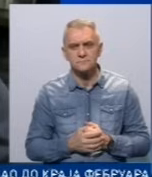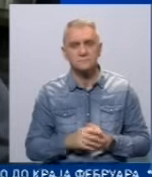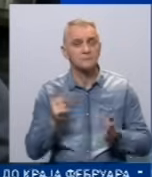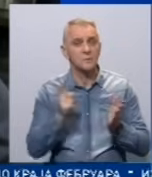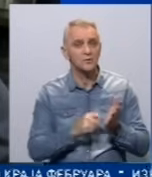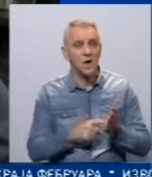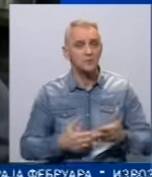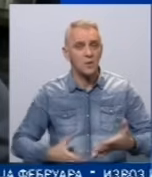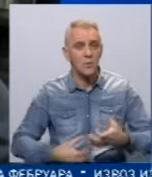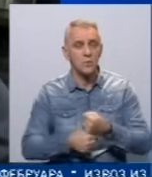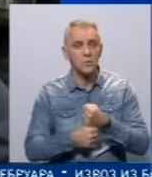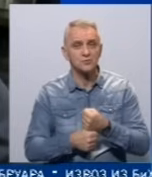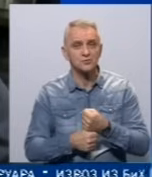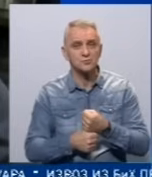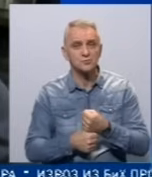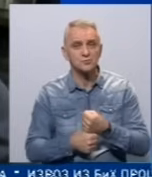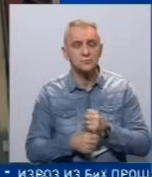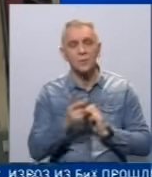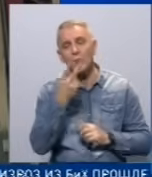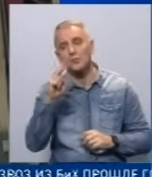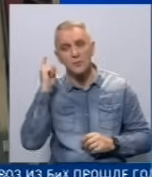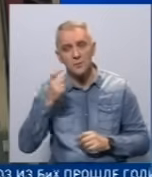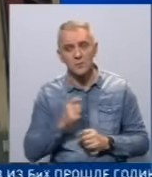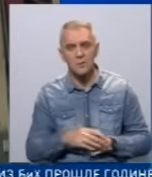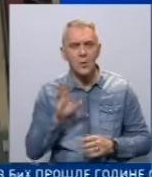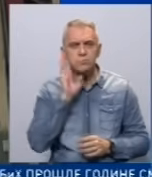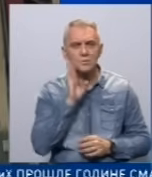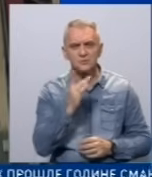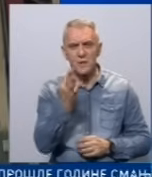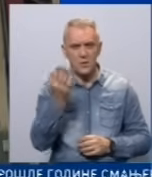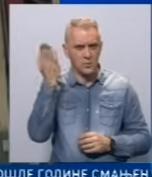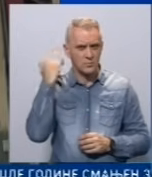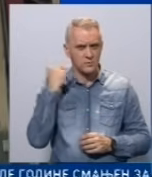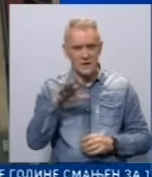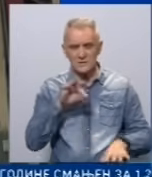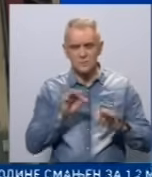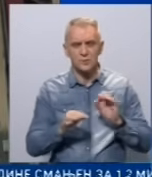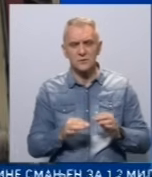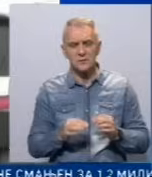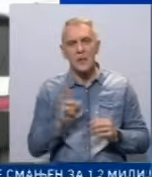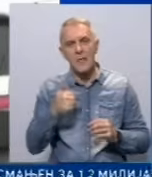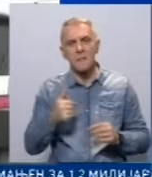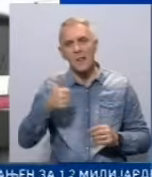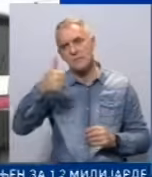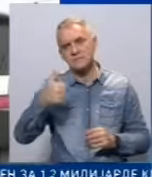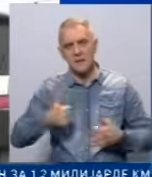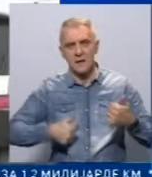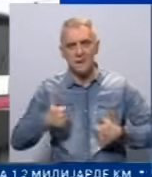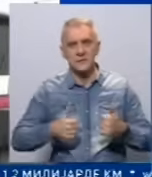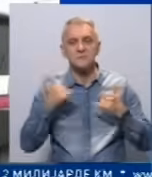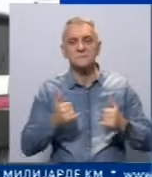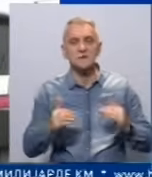traži podršku u drugim partijama. Bošnjaci su u nekoliko ranijih izbornih ciklusa imali jednog kandidata, a u toku